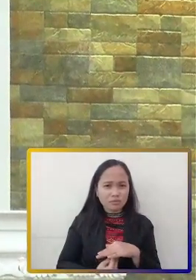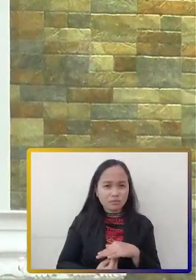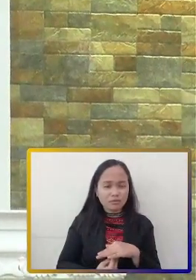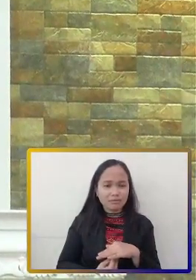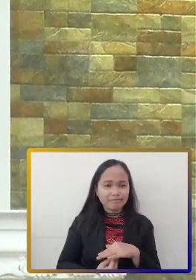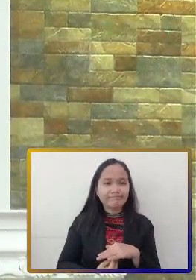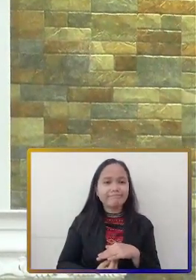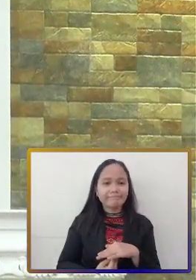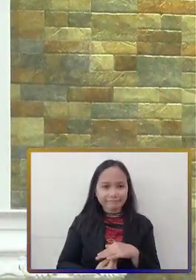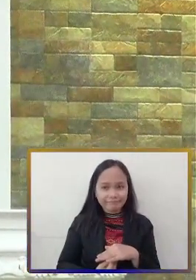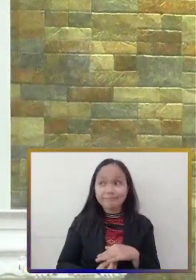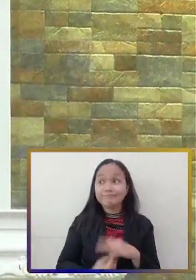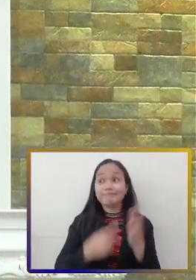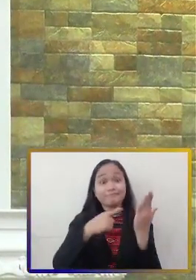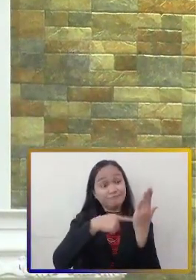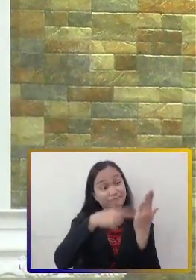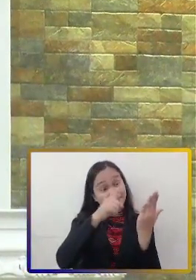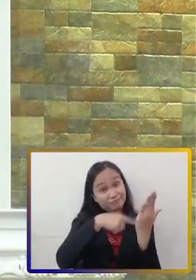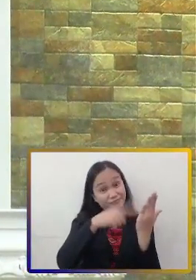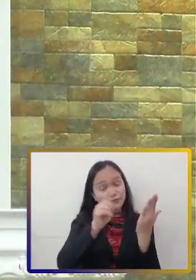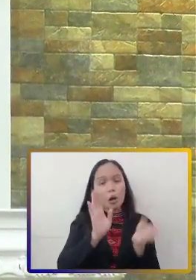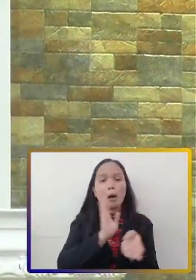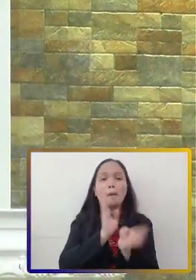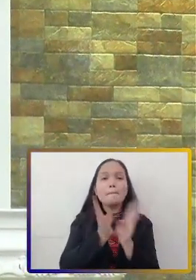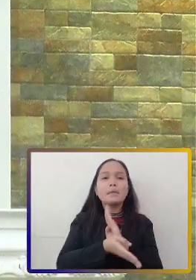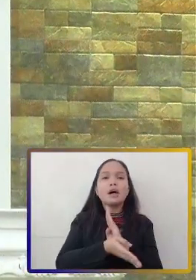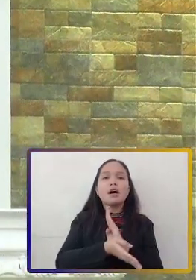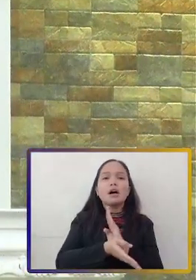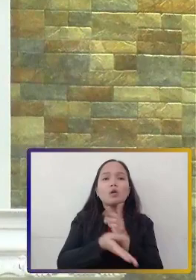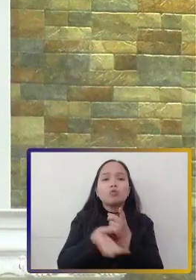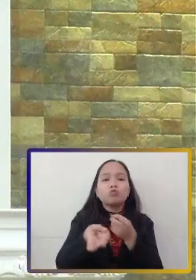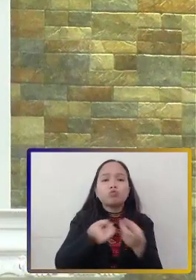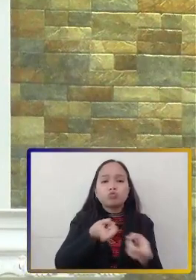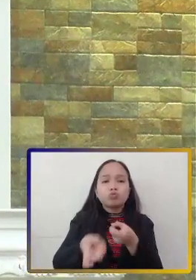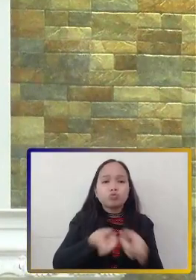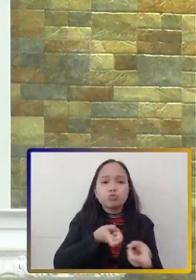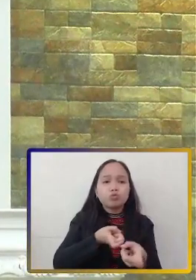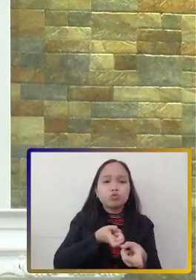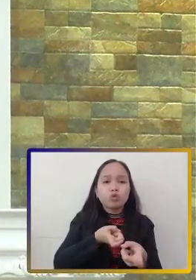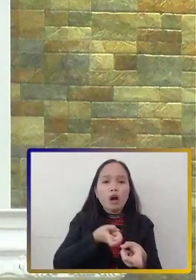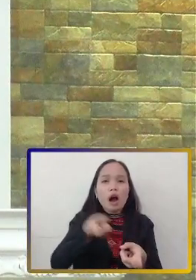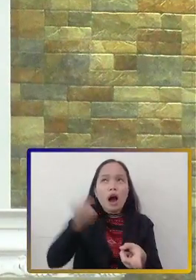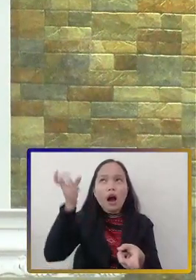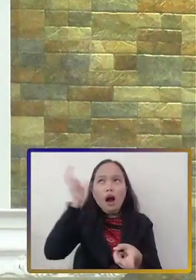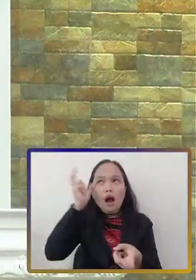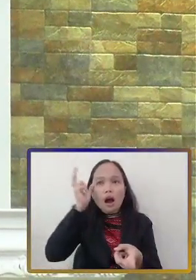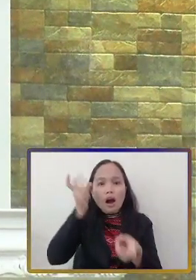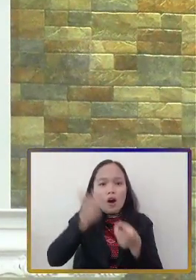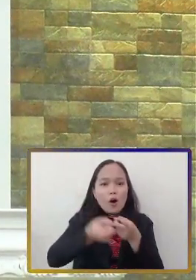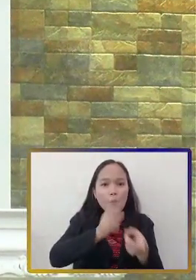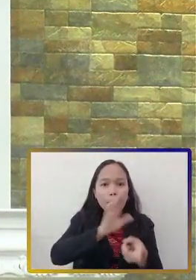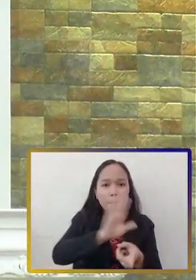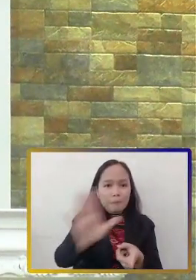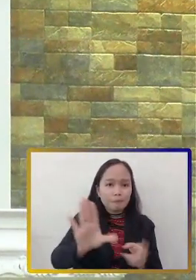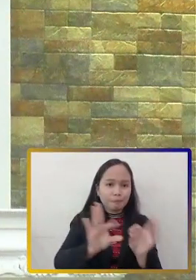It became a stronghold of Satan in your